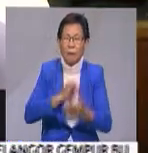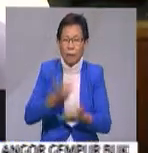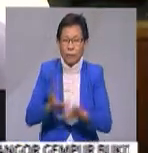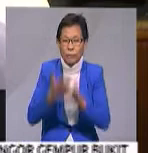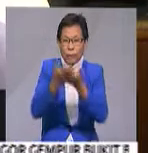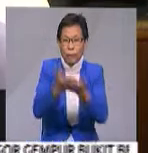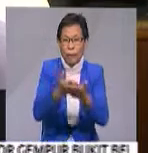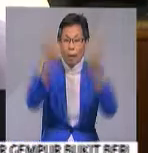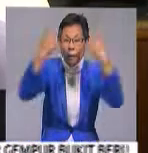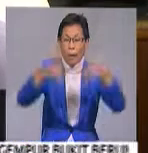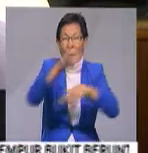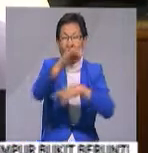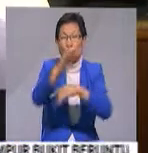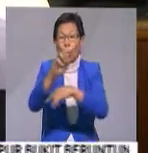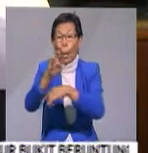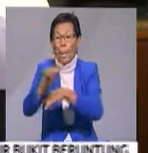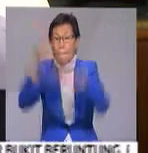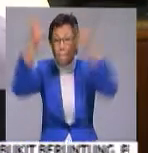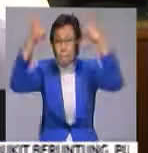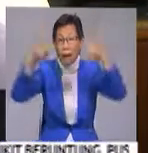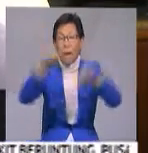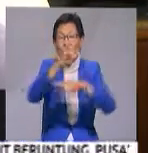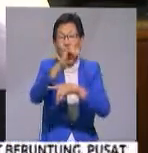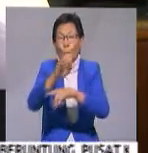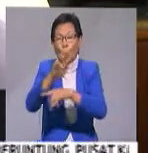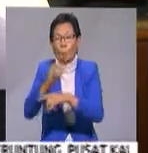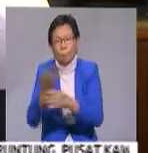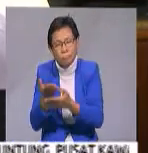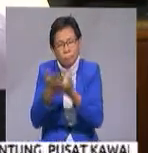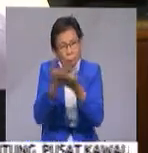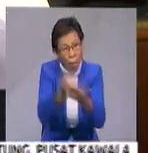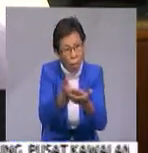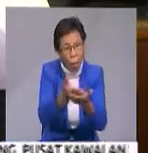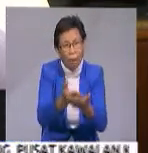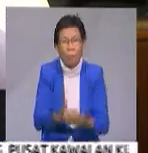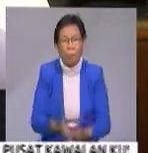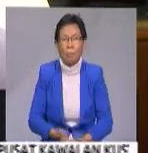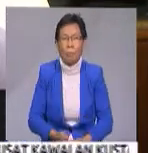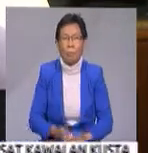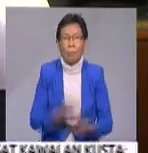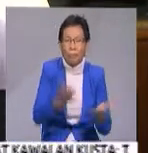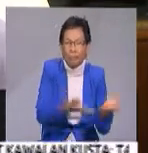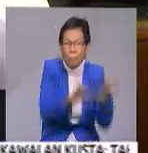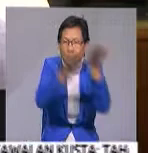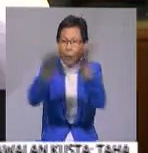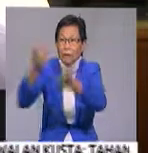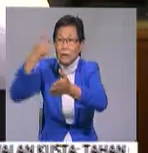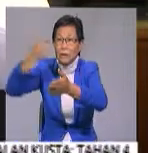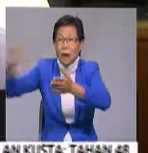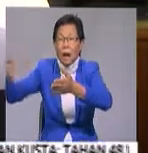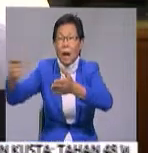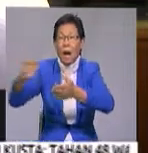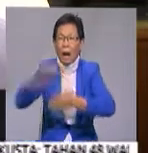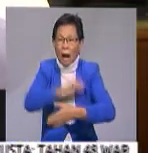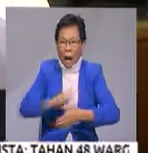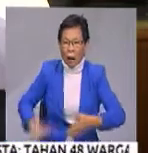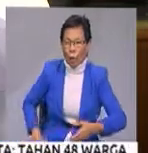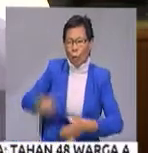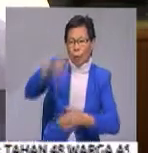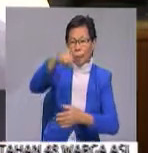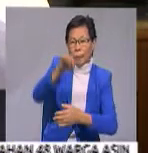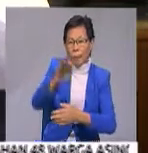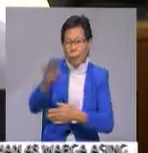pengarah IOM supaya mereka mengangkat ke Setiausaha Agong Pertubuhan Bahasa-Bahasa Bersatu